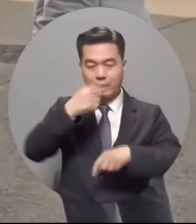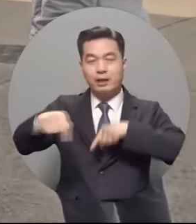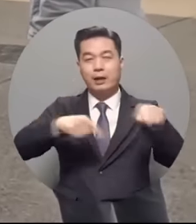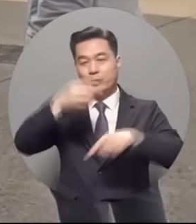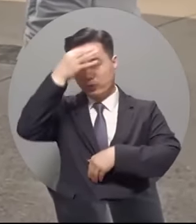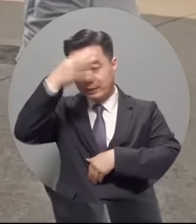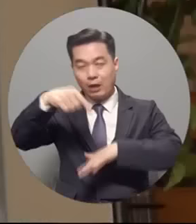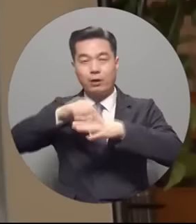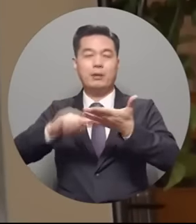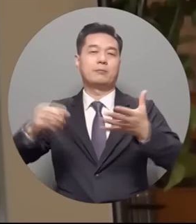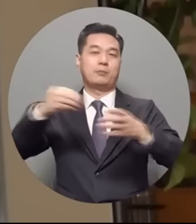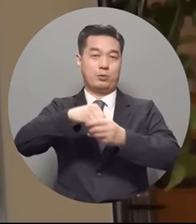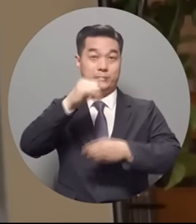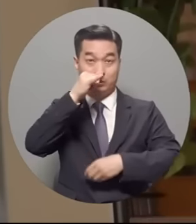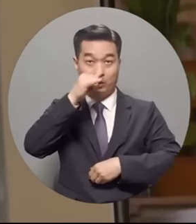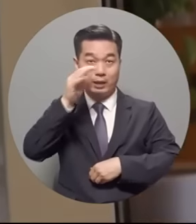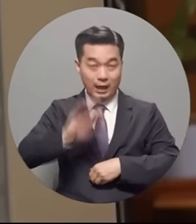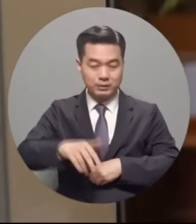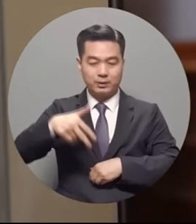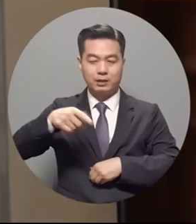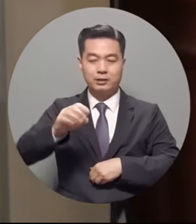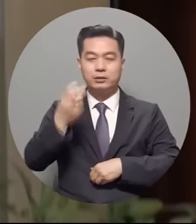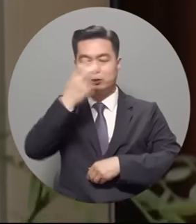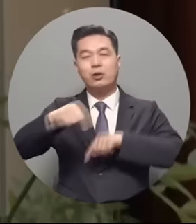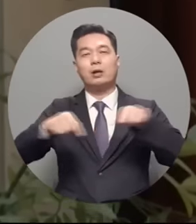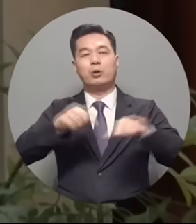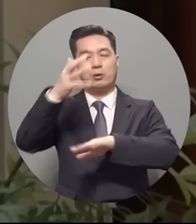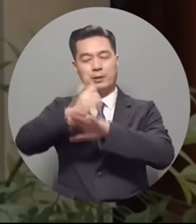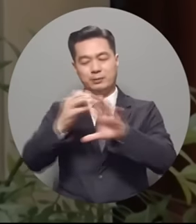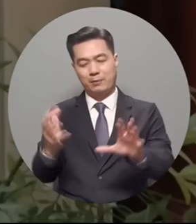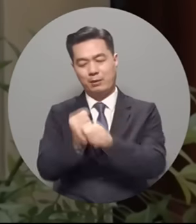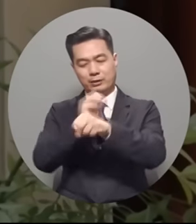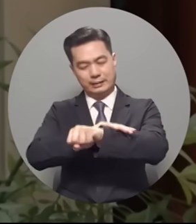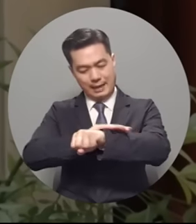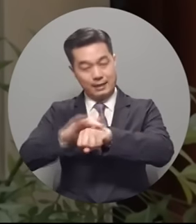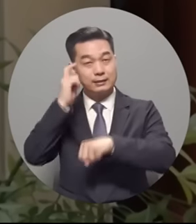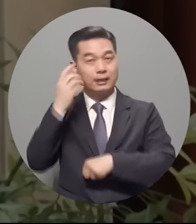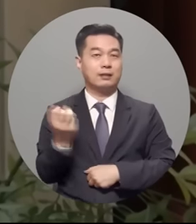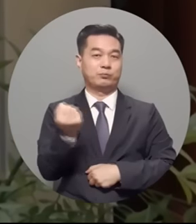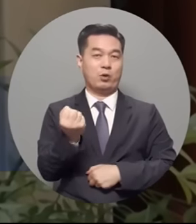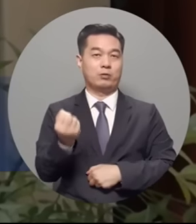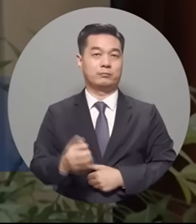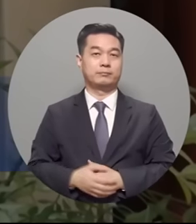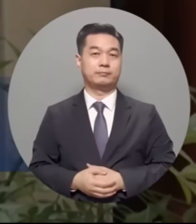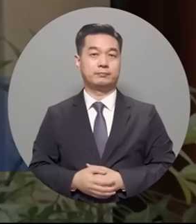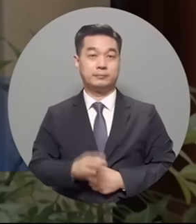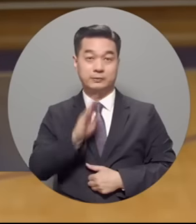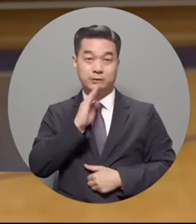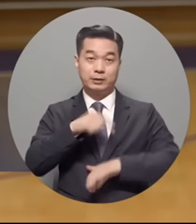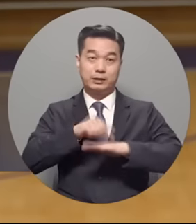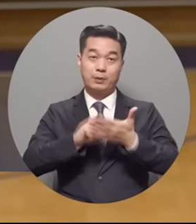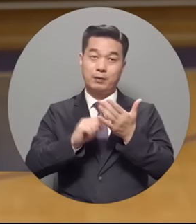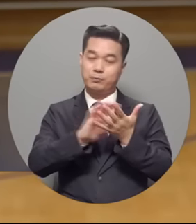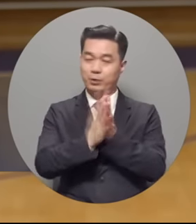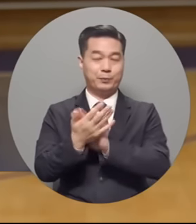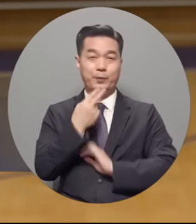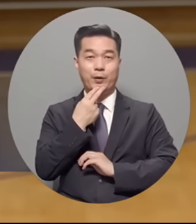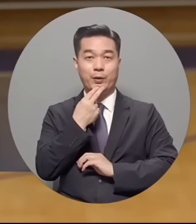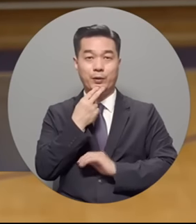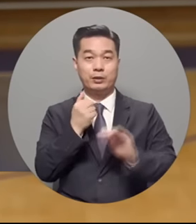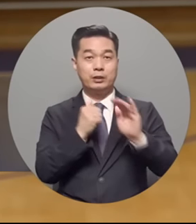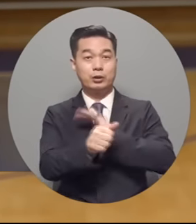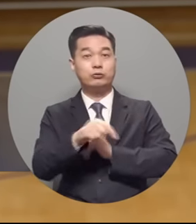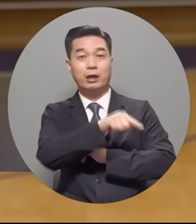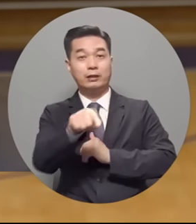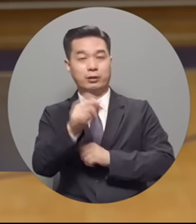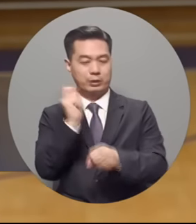마음도 담았지만 전 감독은 유종의 미를 강조했습니다. 제 마음은 변치 않습니다. 선수한테도 이미 제가 얘기를